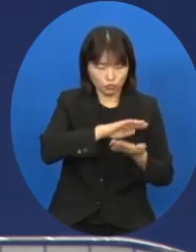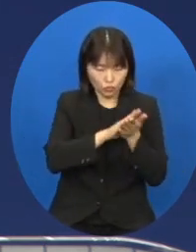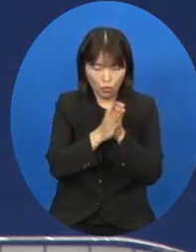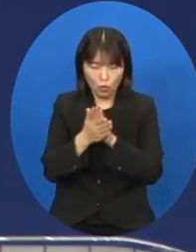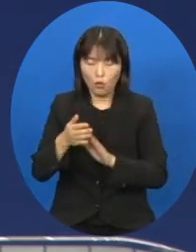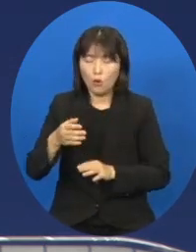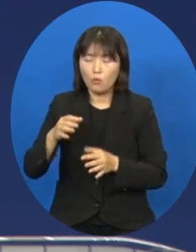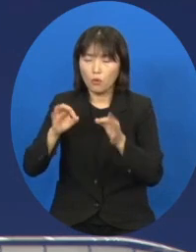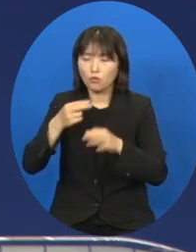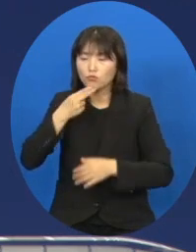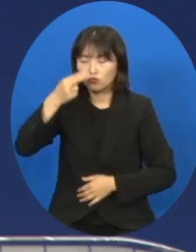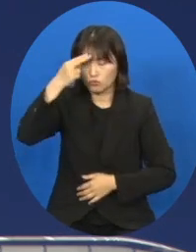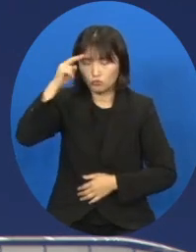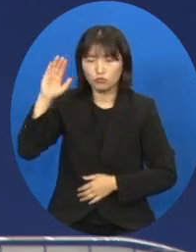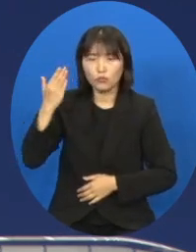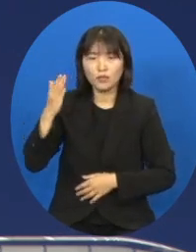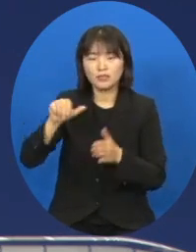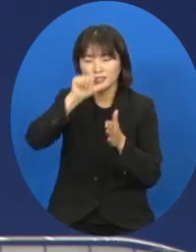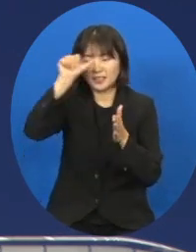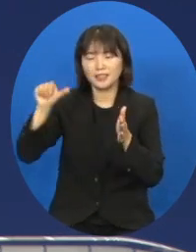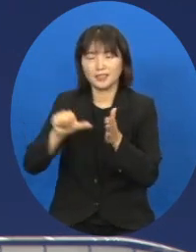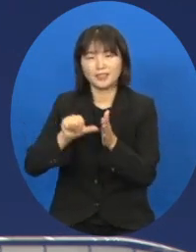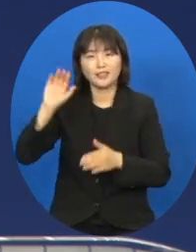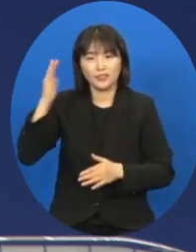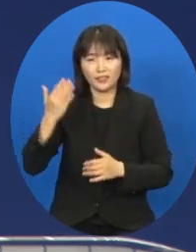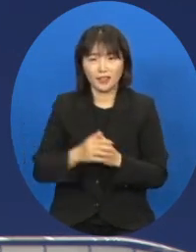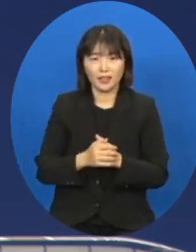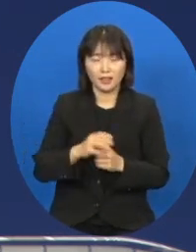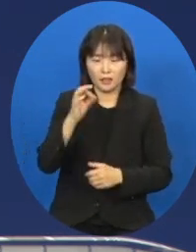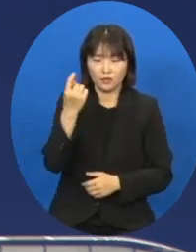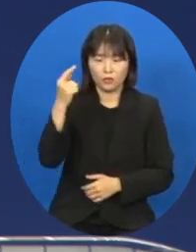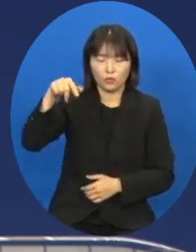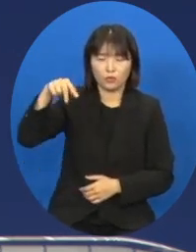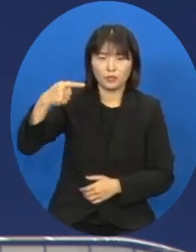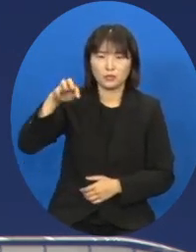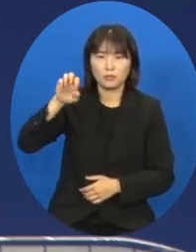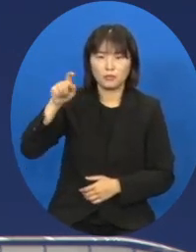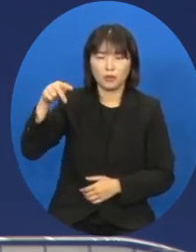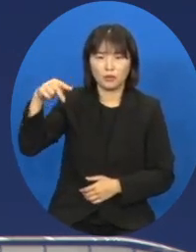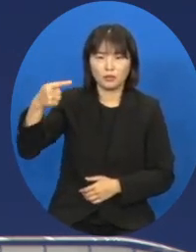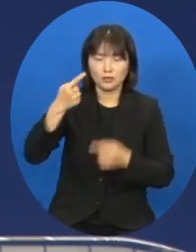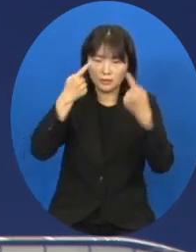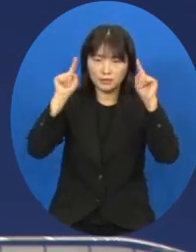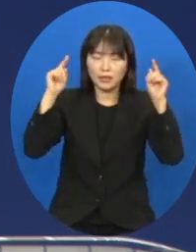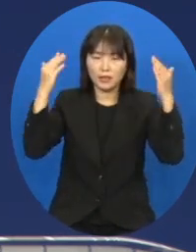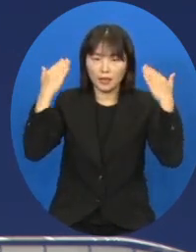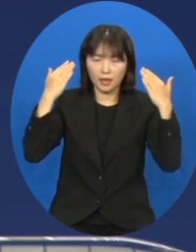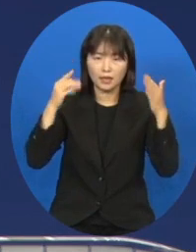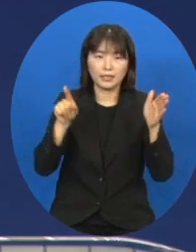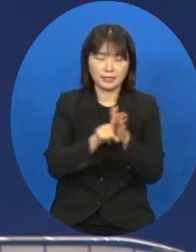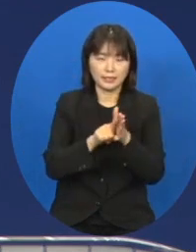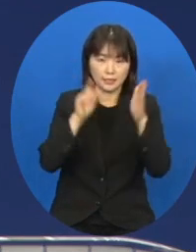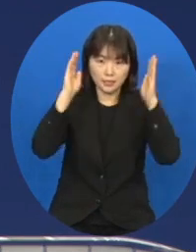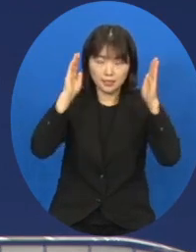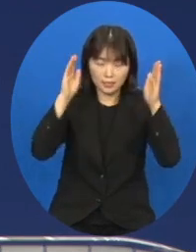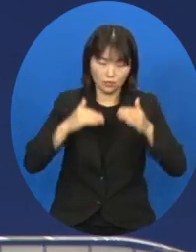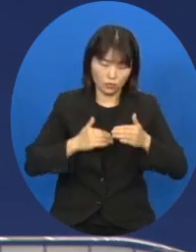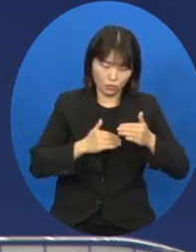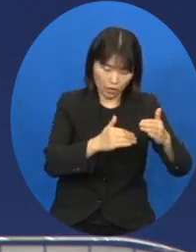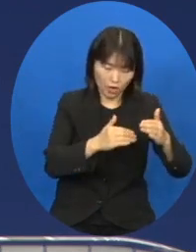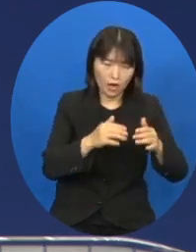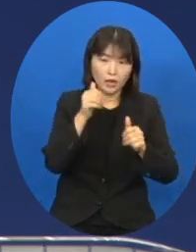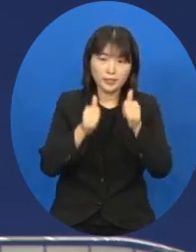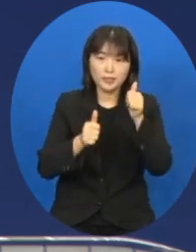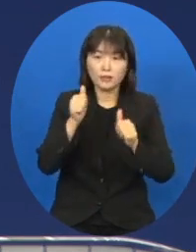되는 인생이 됩니다. 옥스퍼드 대학 그 수업, 신학 수업 과정에